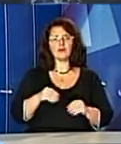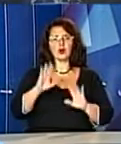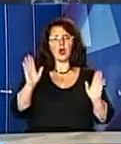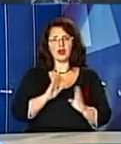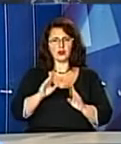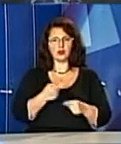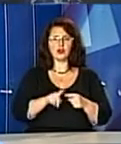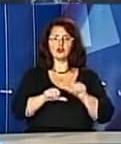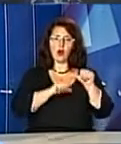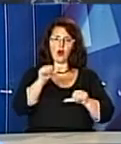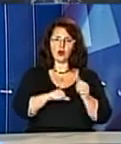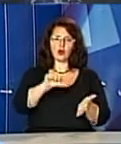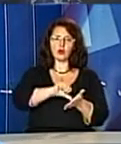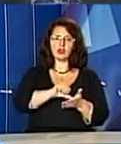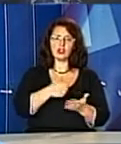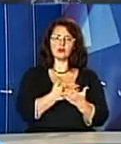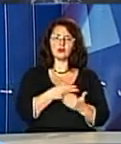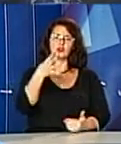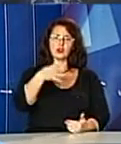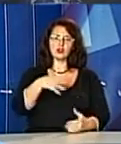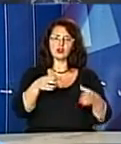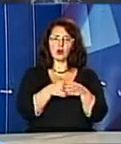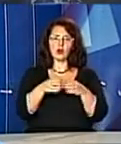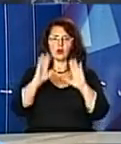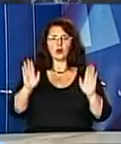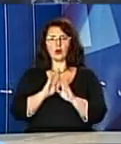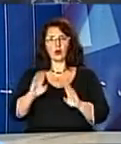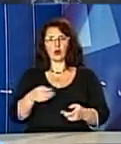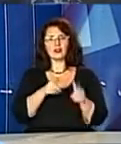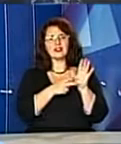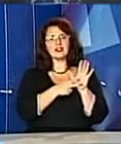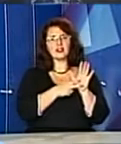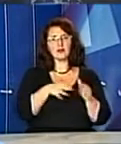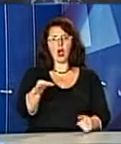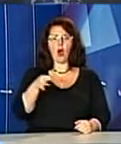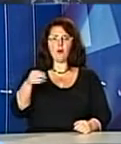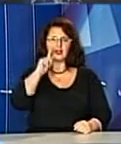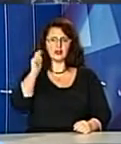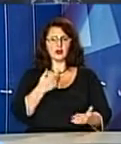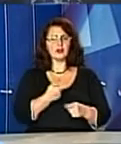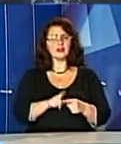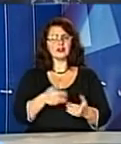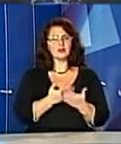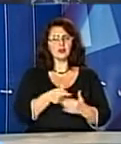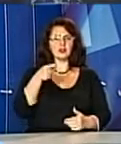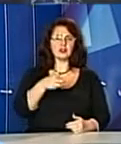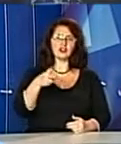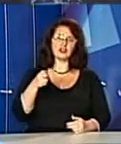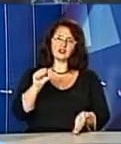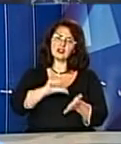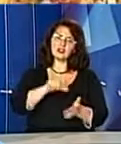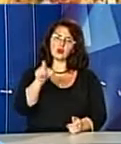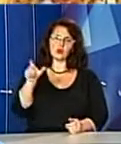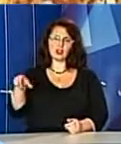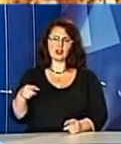у заході взяли участь майже 40 дитячих і юнацьких хорів із 7 областей України, а це понад 1200 учасників. За